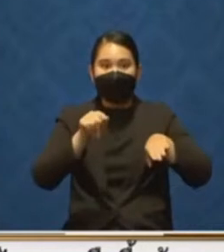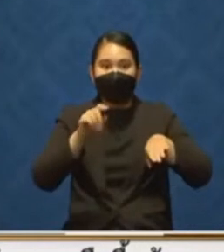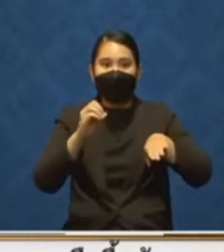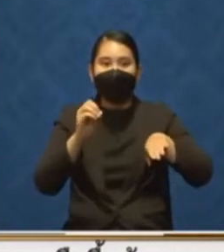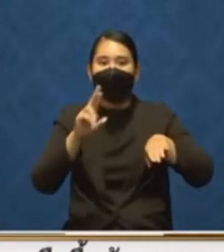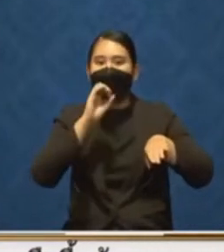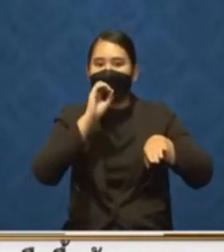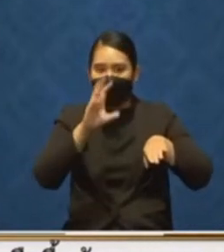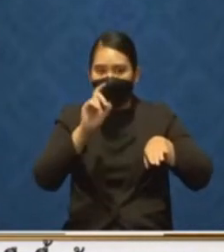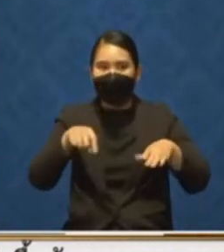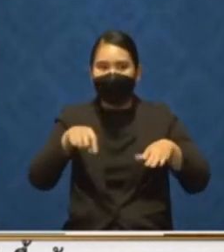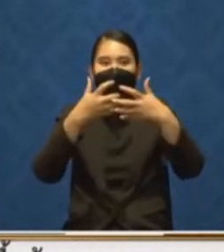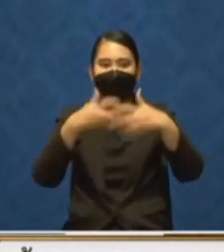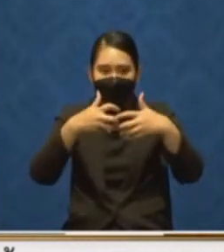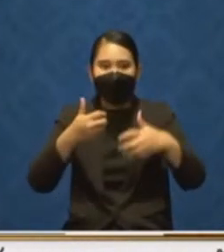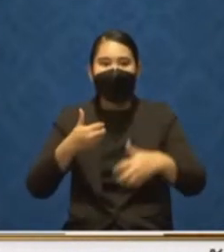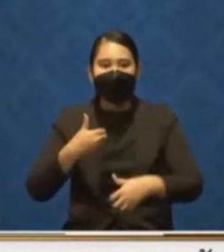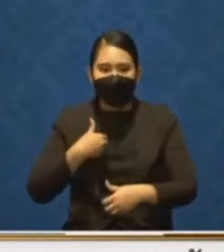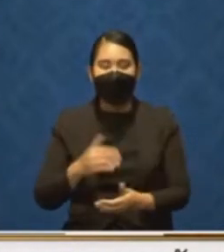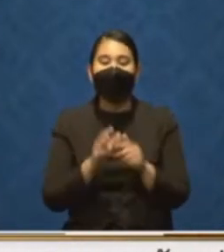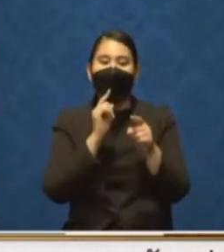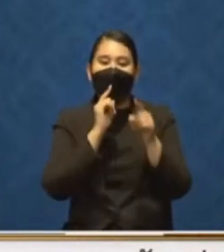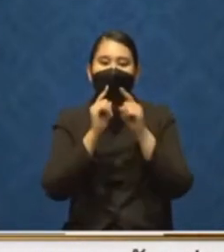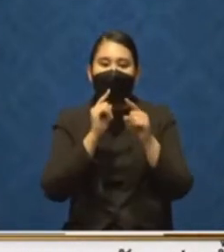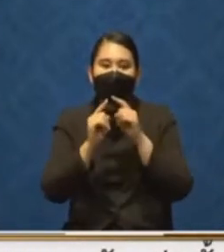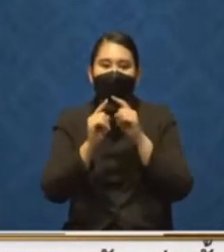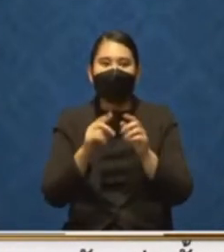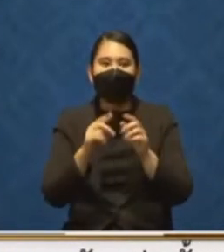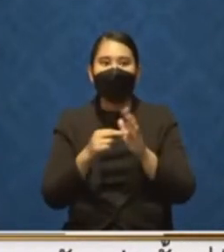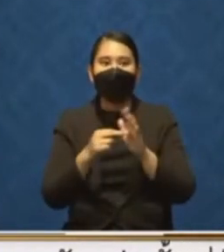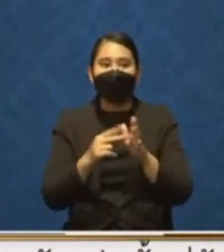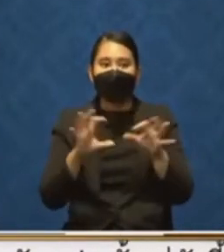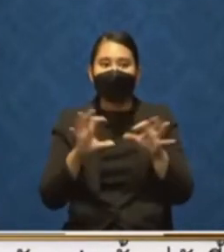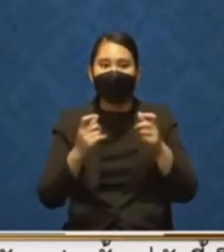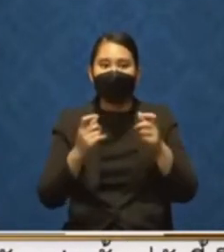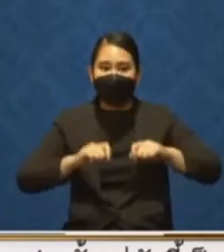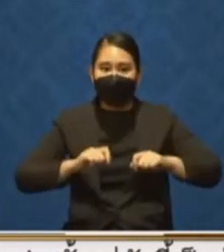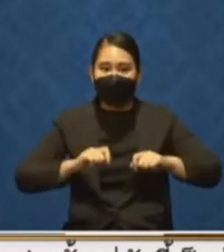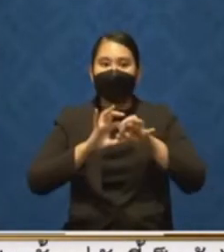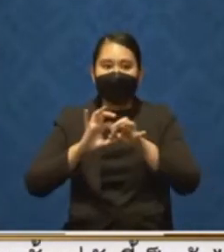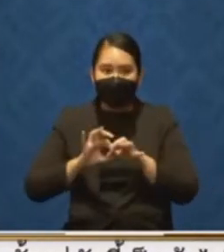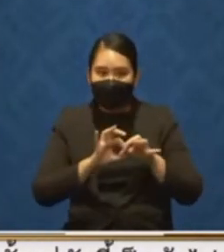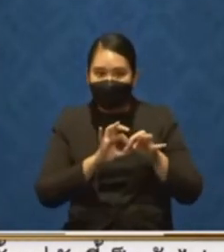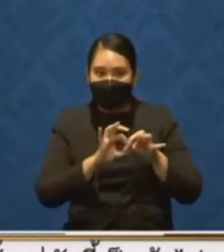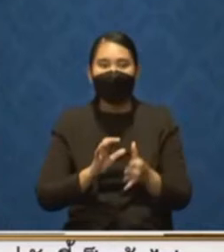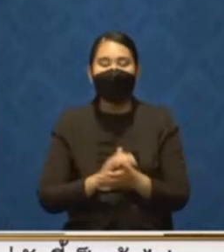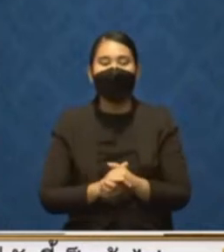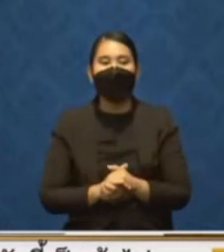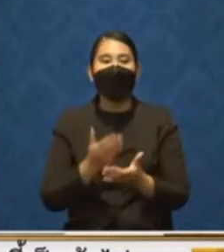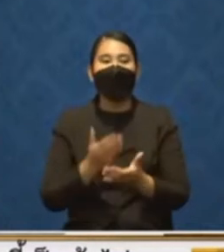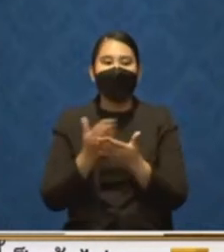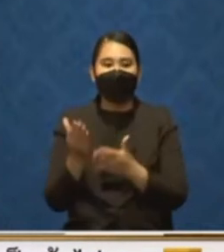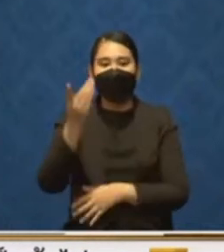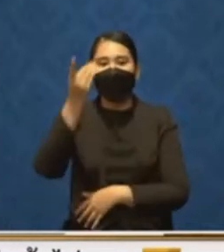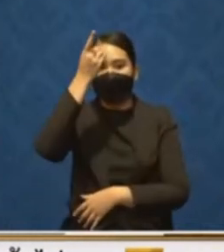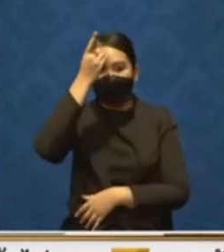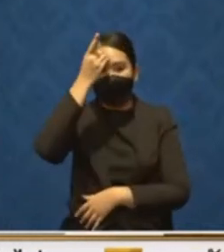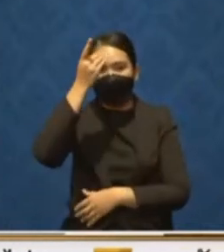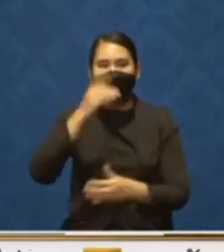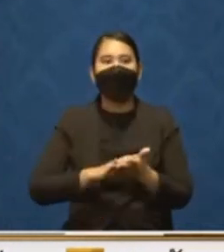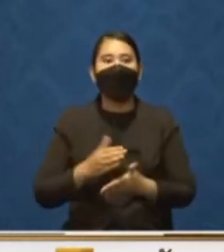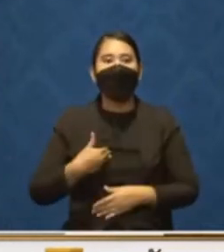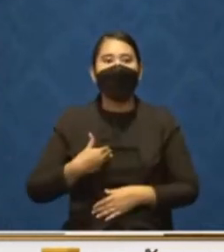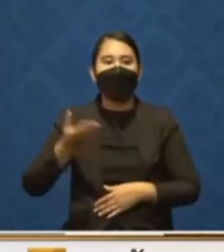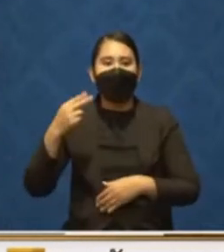แล้วตอนที่จะหน้าเจอตากันนั้นก็ปลูกคะเนี่ยเขาไว้ว่าจะต้องใช้เครื่องยนต์จัดเอ่อจะมันตอนนั้นก็ไม่อยู่ไหน